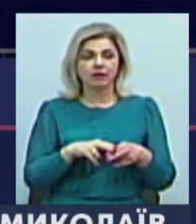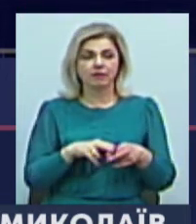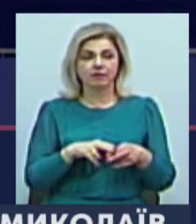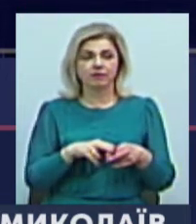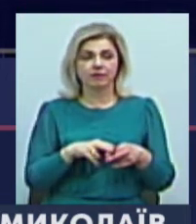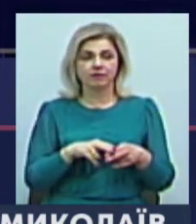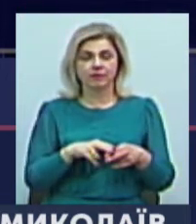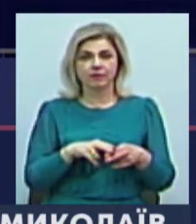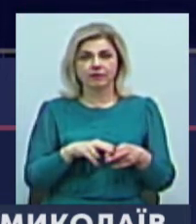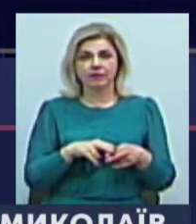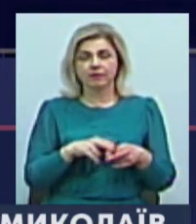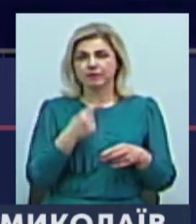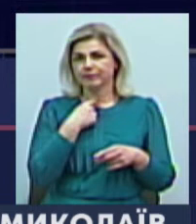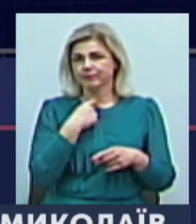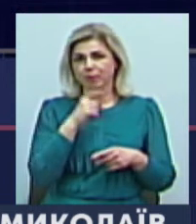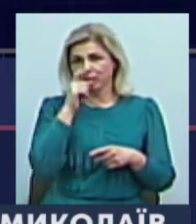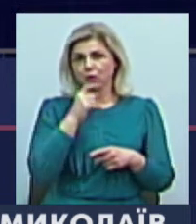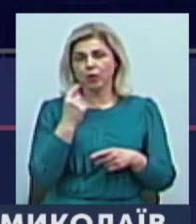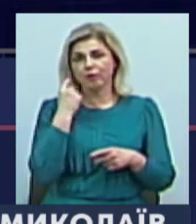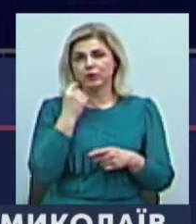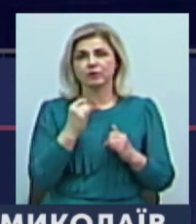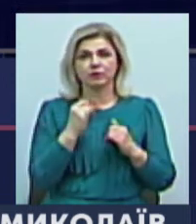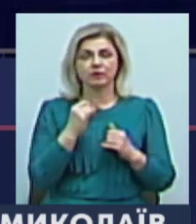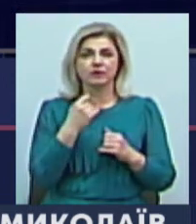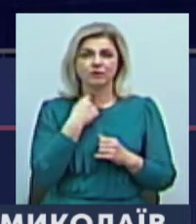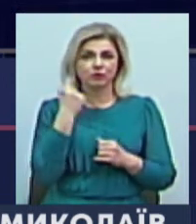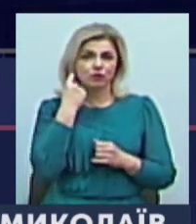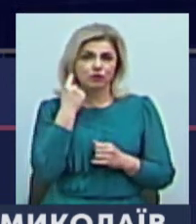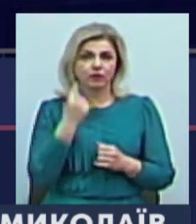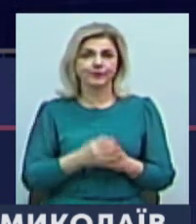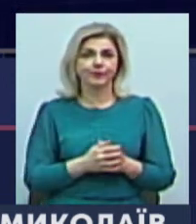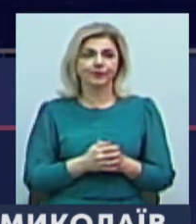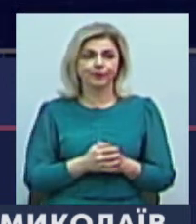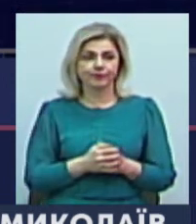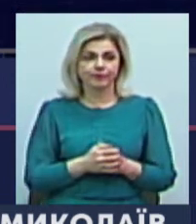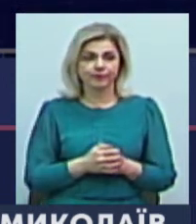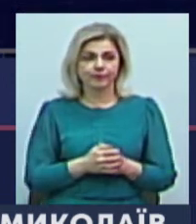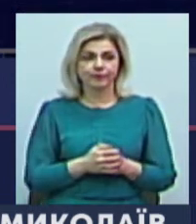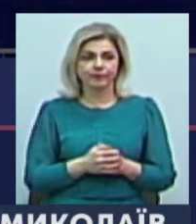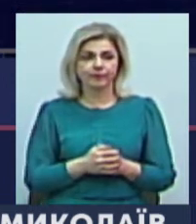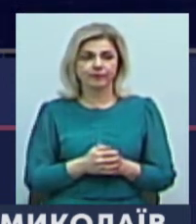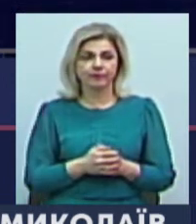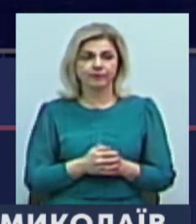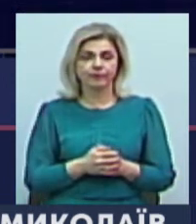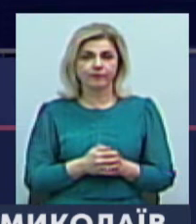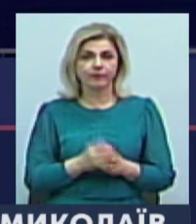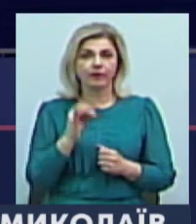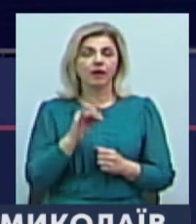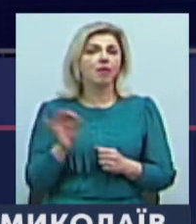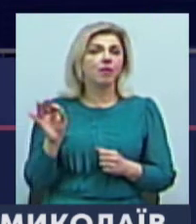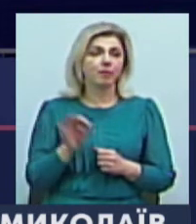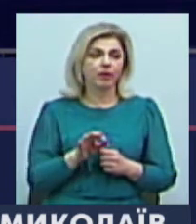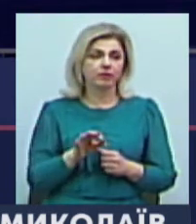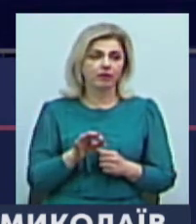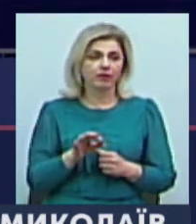сказав, що я однозначно тоді, якщо хибний виклик, то це була моментальна реакція міліції. І моментально буквально